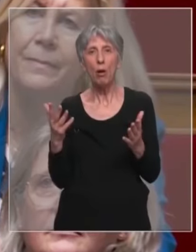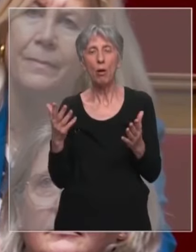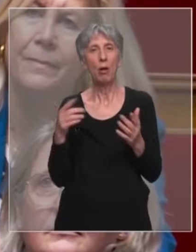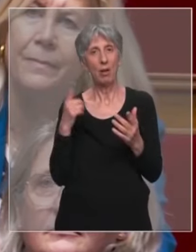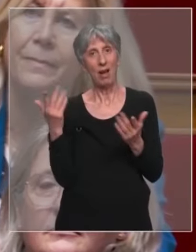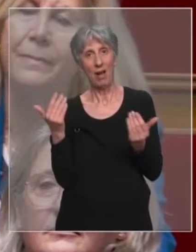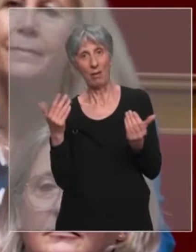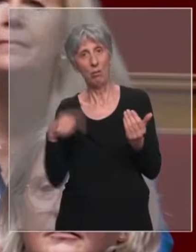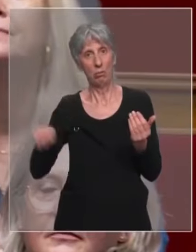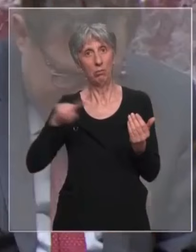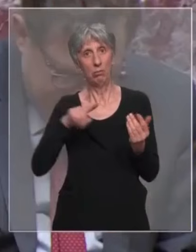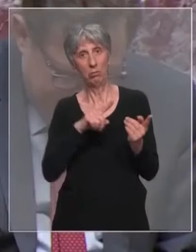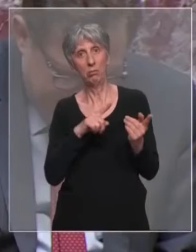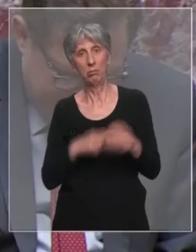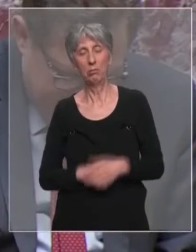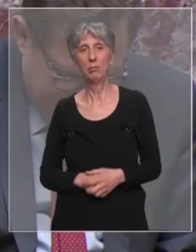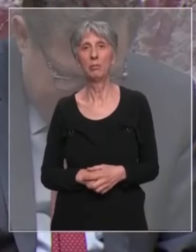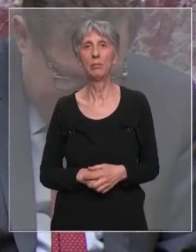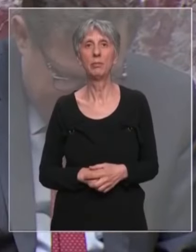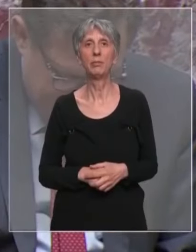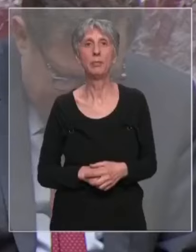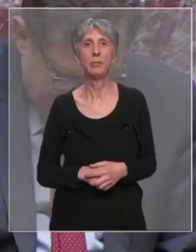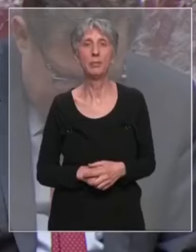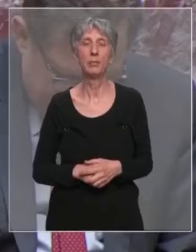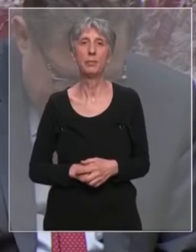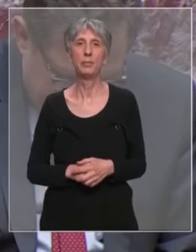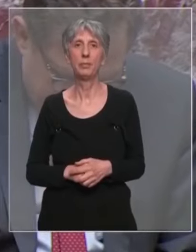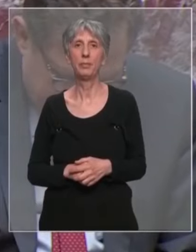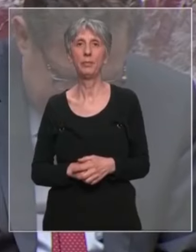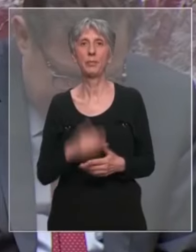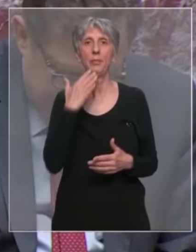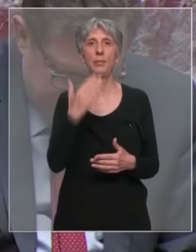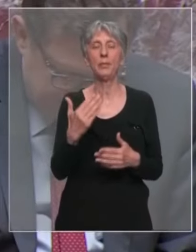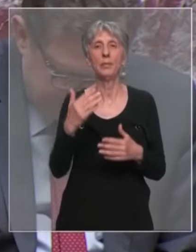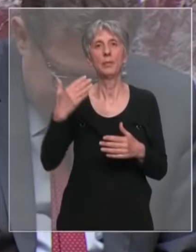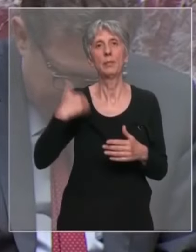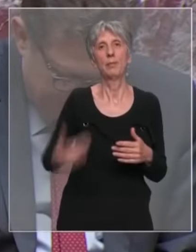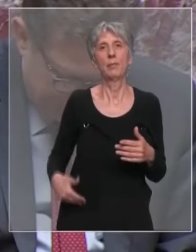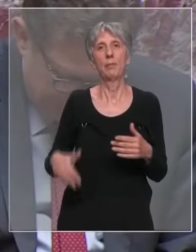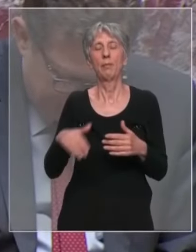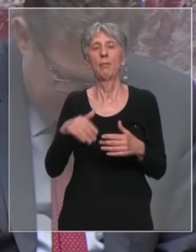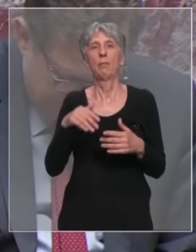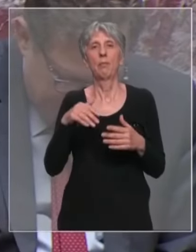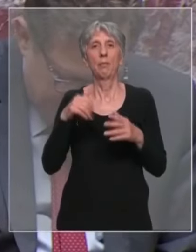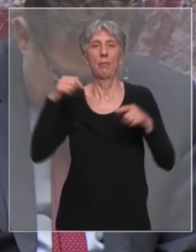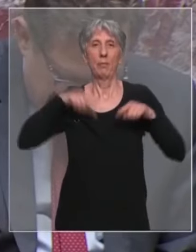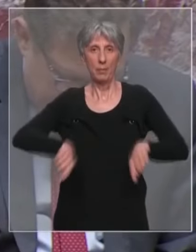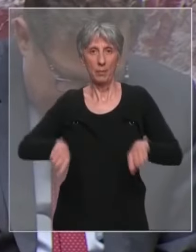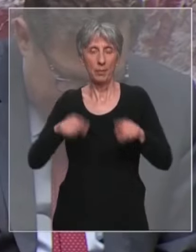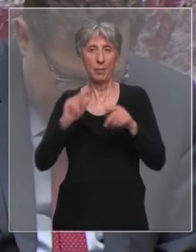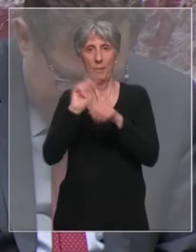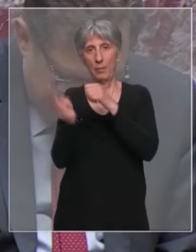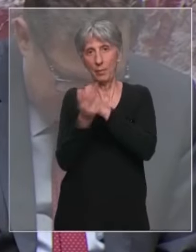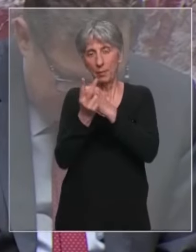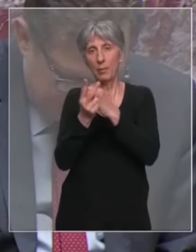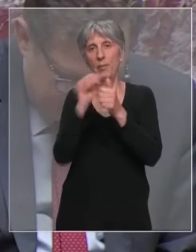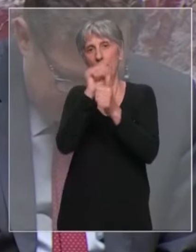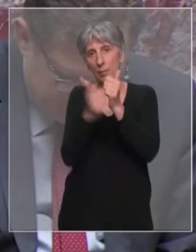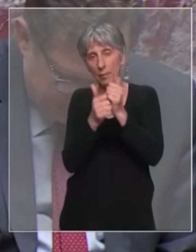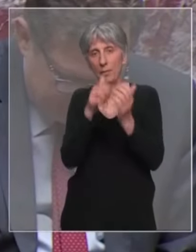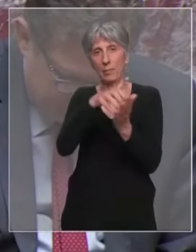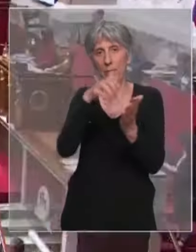ils vous attendent. Je vous remercie. Et la parole est à Madame Agnès Pannier-Runacher, ministre déléguée auprès du ministre de l'Agriculture